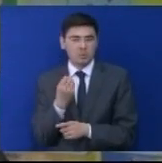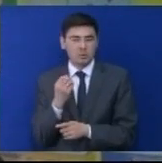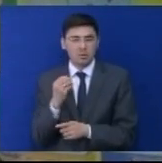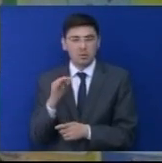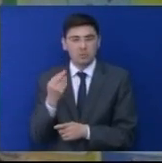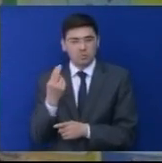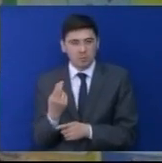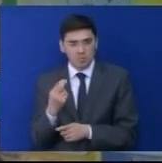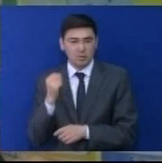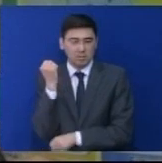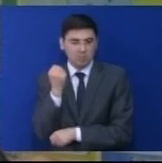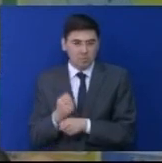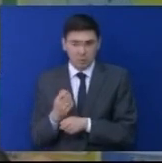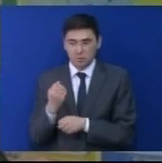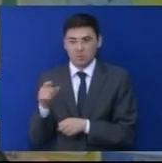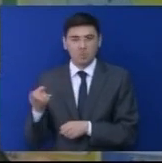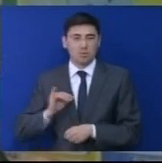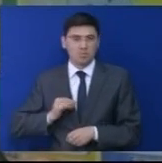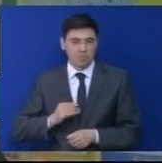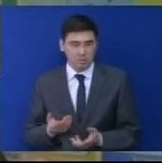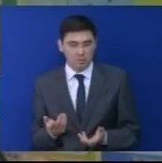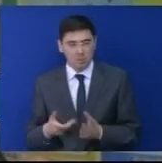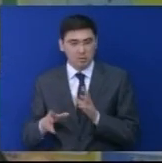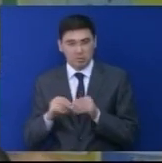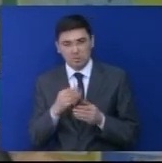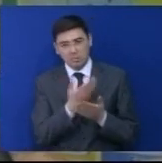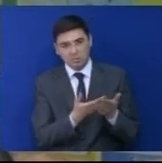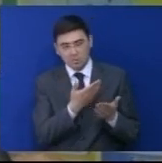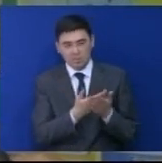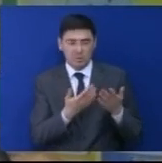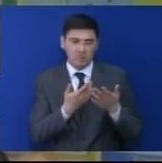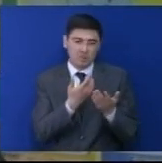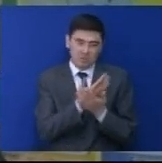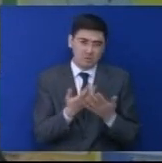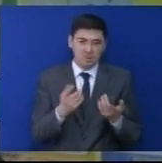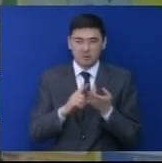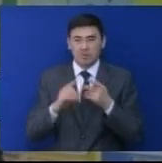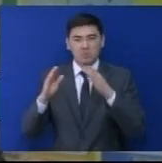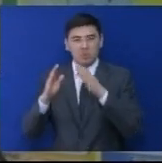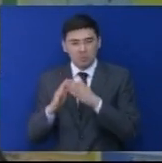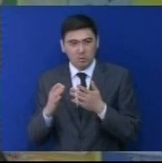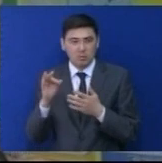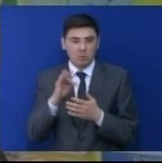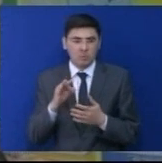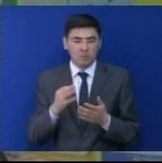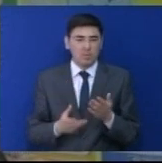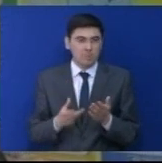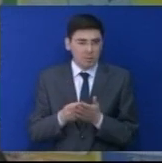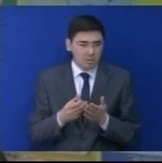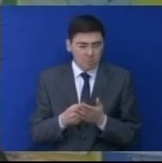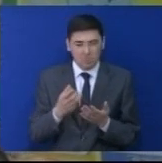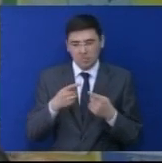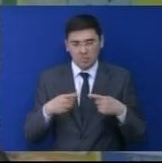работника и по общим вопросам, ну, допустим, по консультации по вопросам жилья, пособий, алиментов.